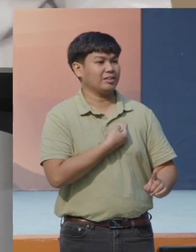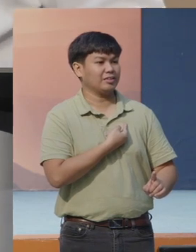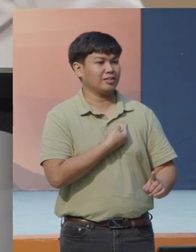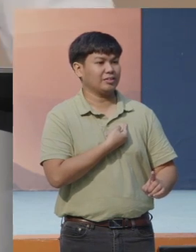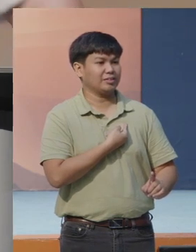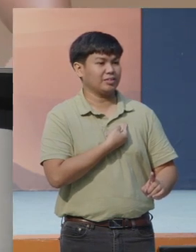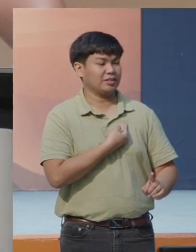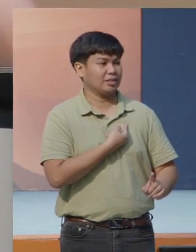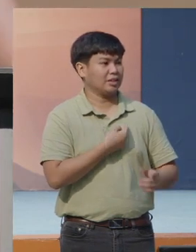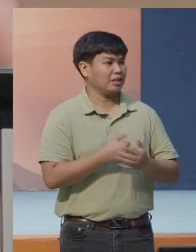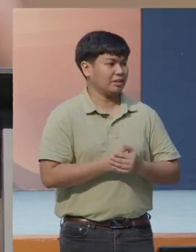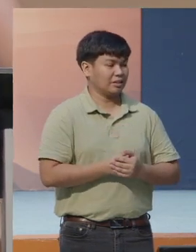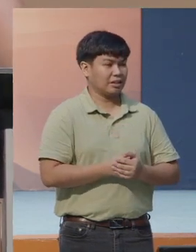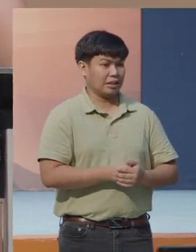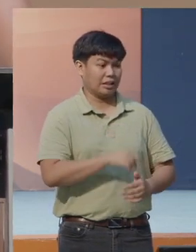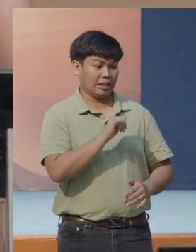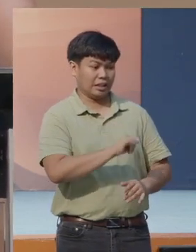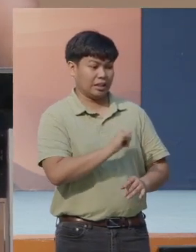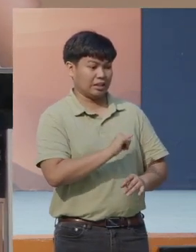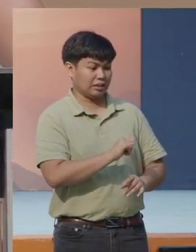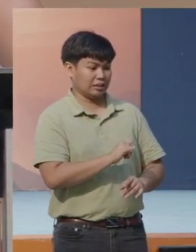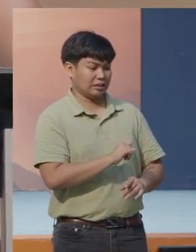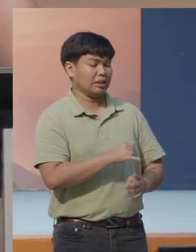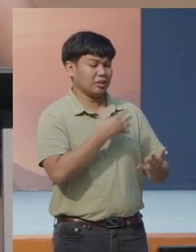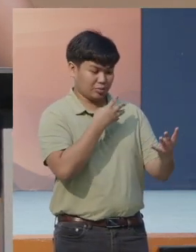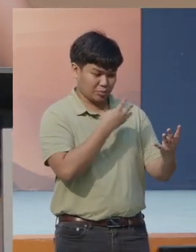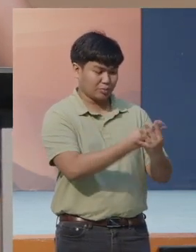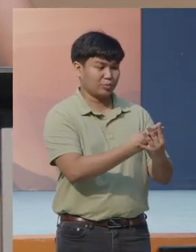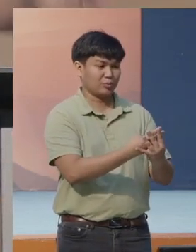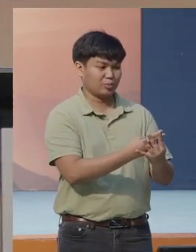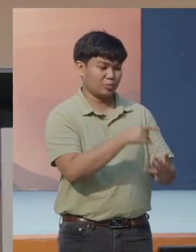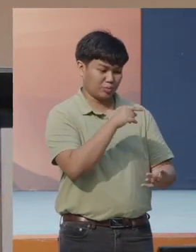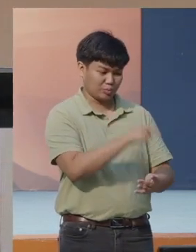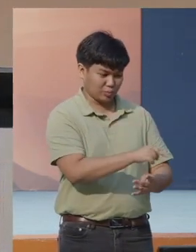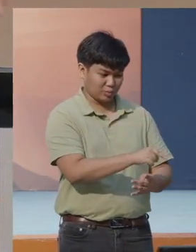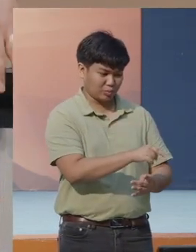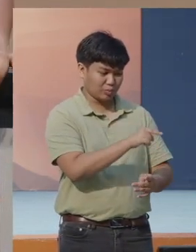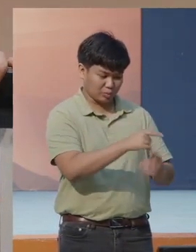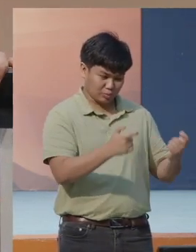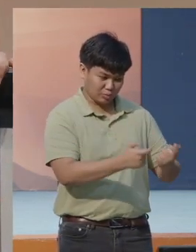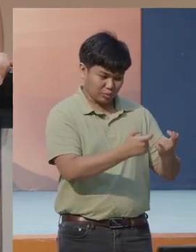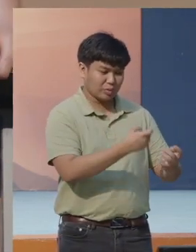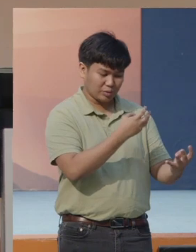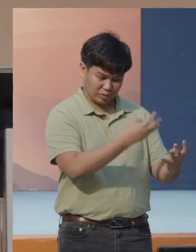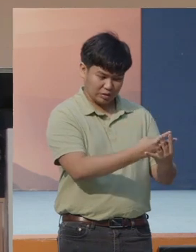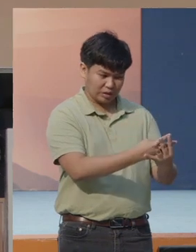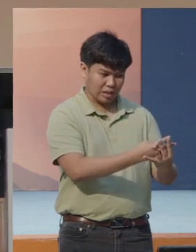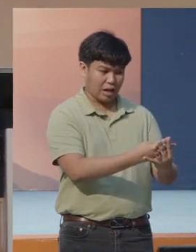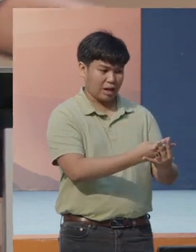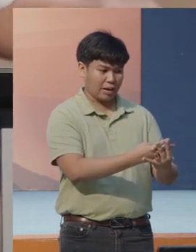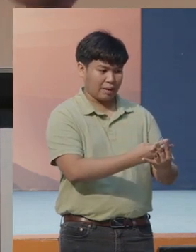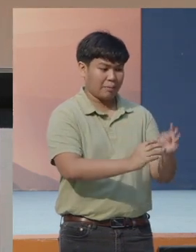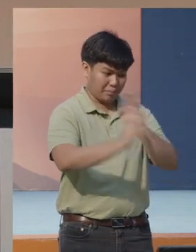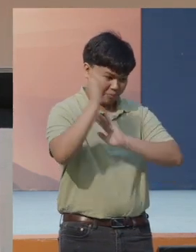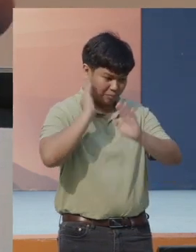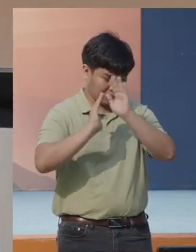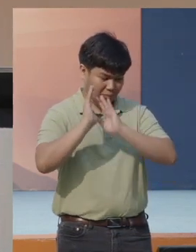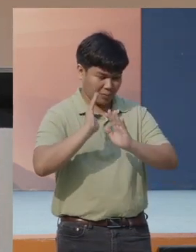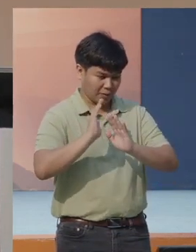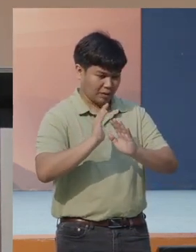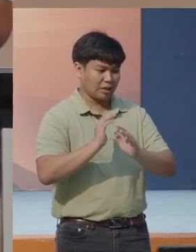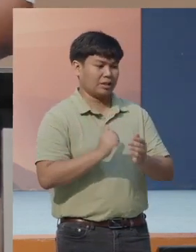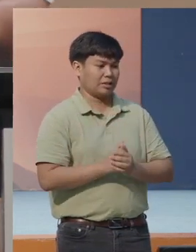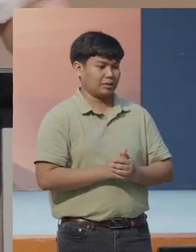You are now free from the imprisonment of your sin. Past,